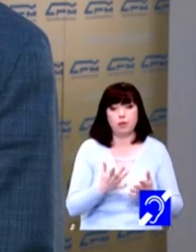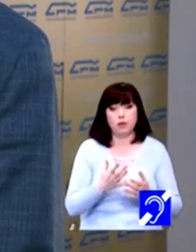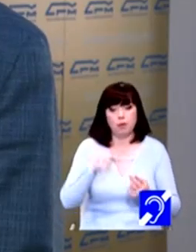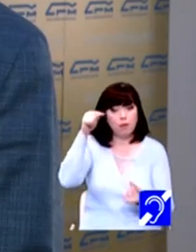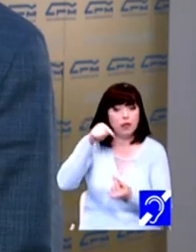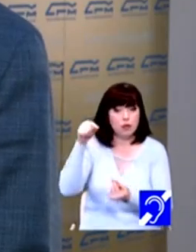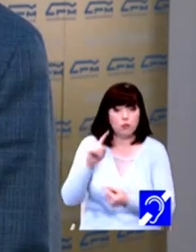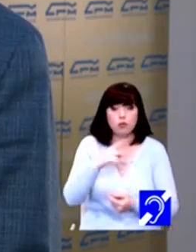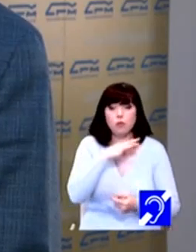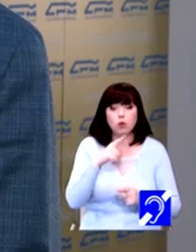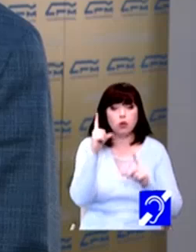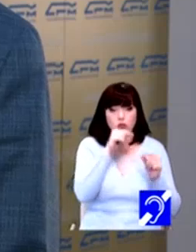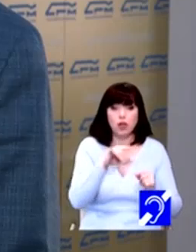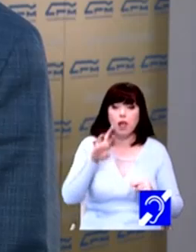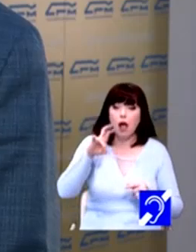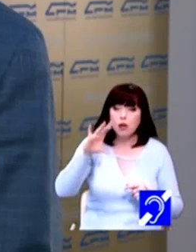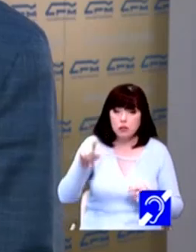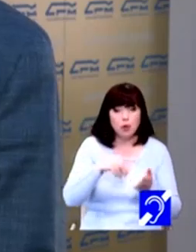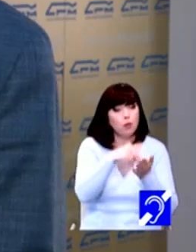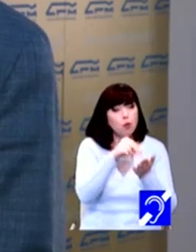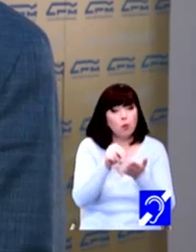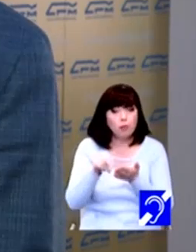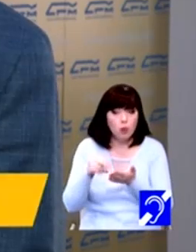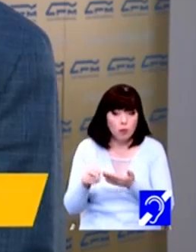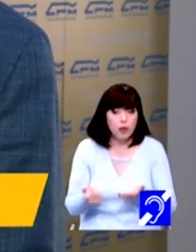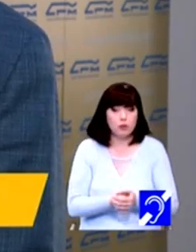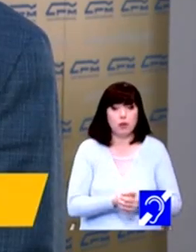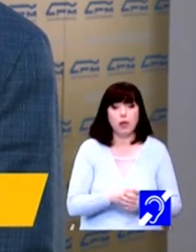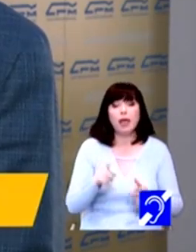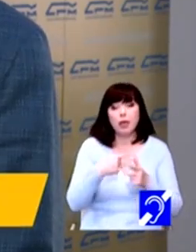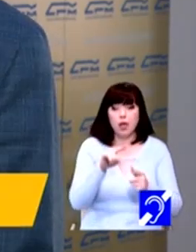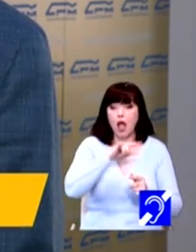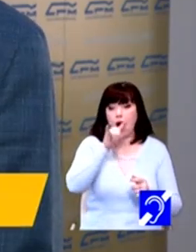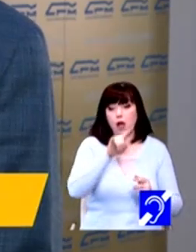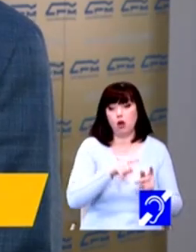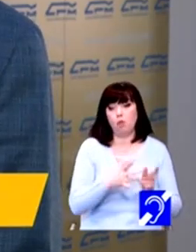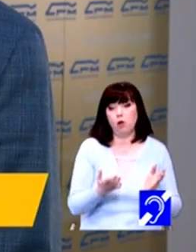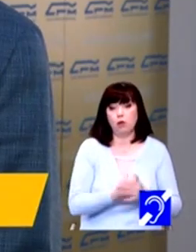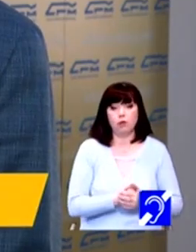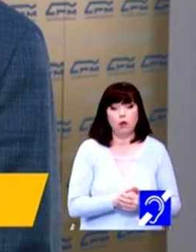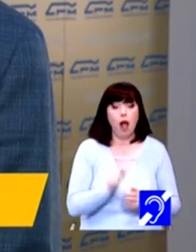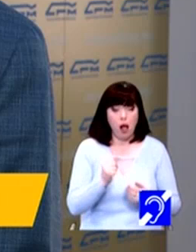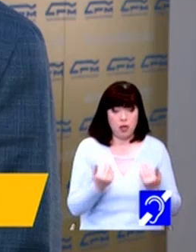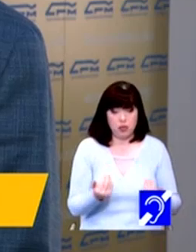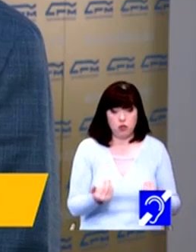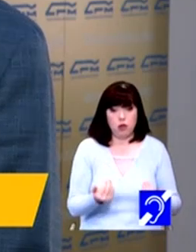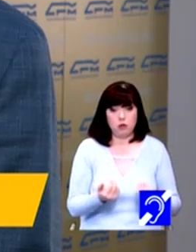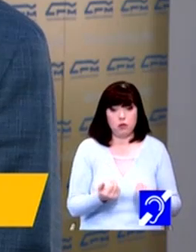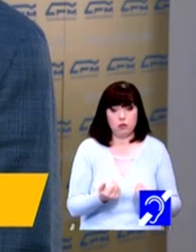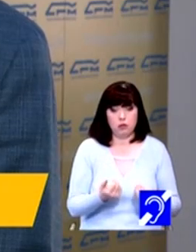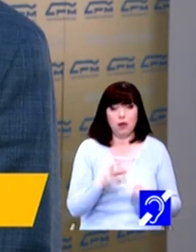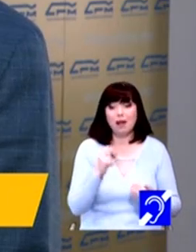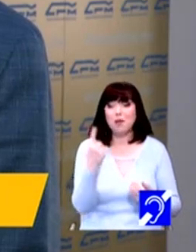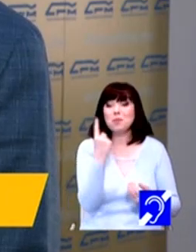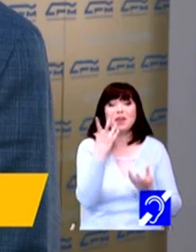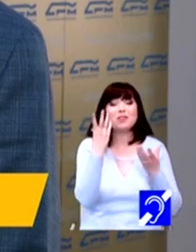că majoritatea pleacă în Iași sau să facă shopping sau spre aeroport. Deci, la moment, ca prima